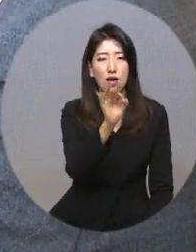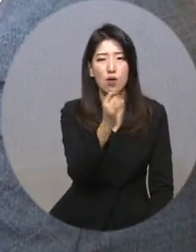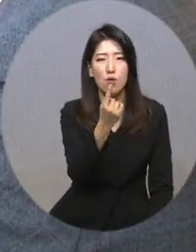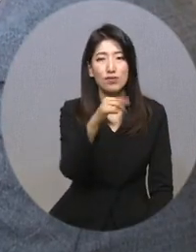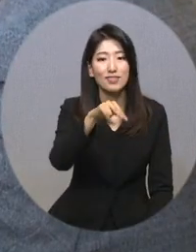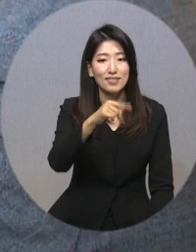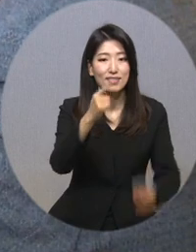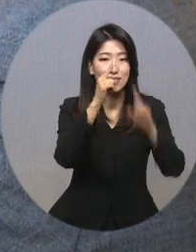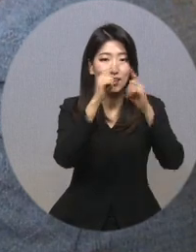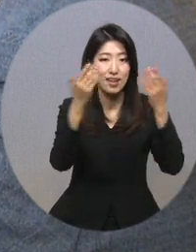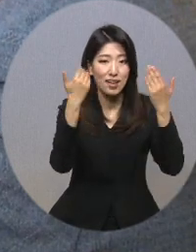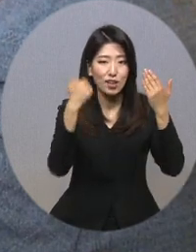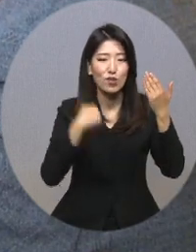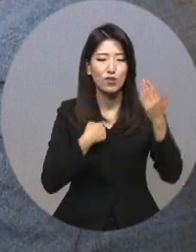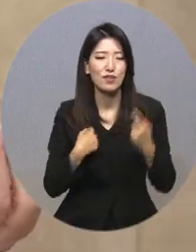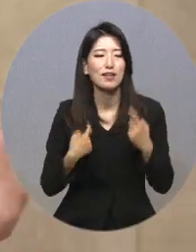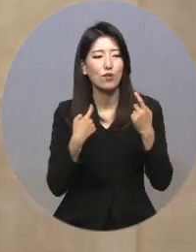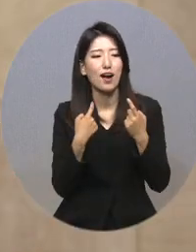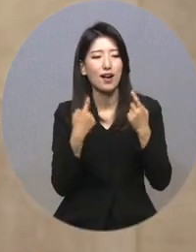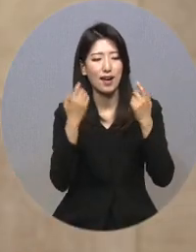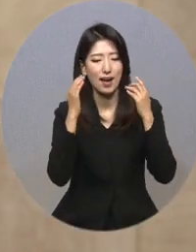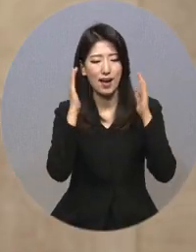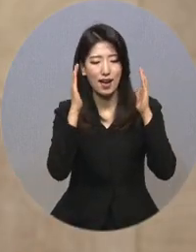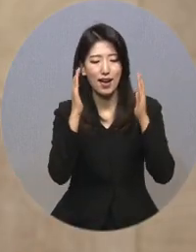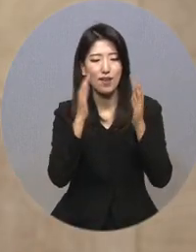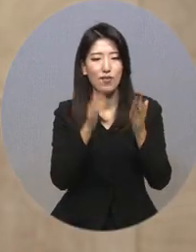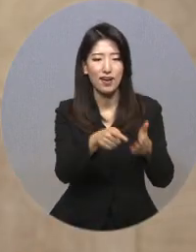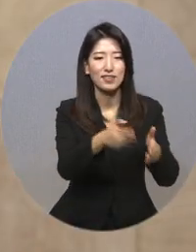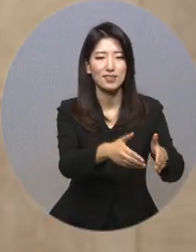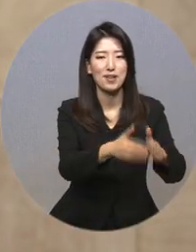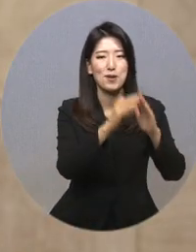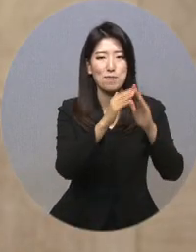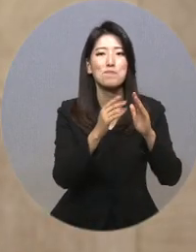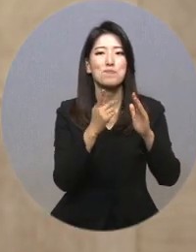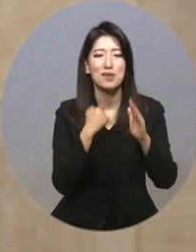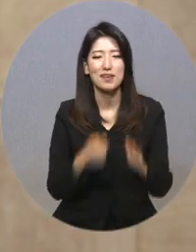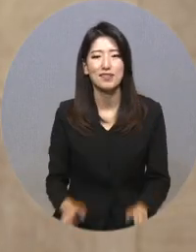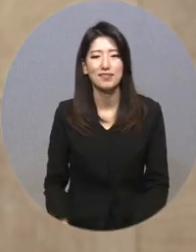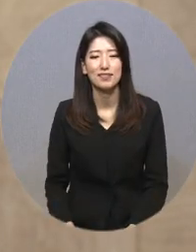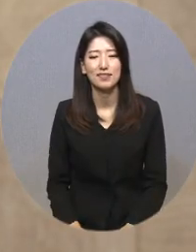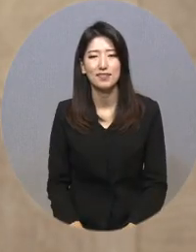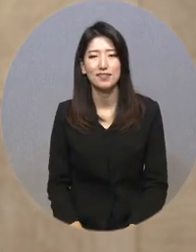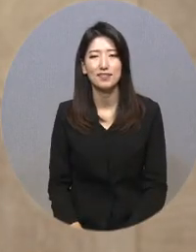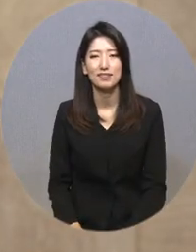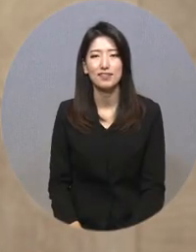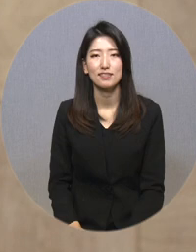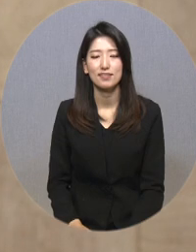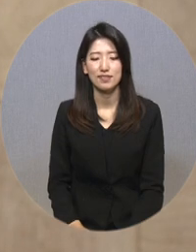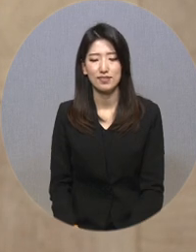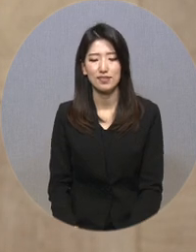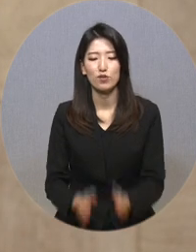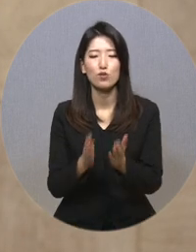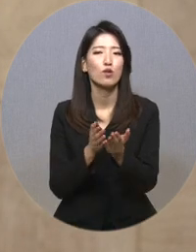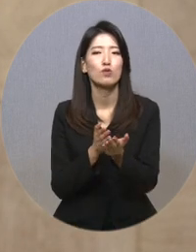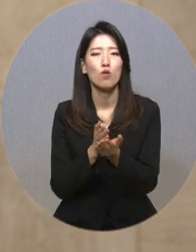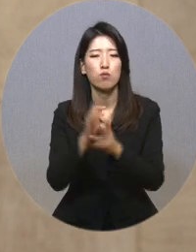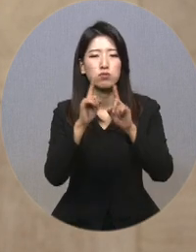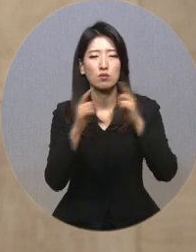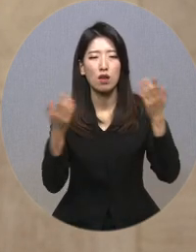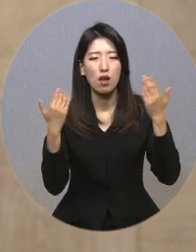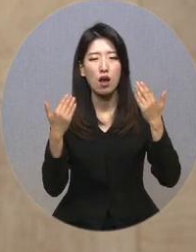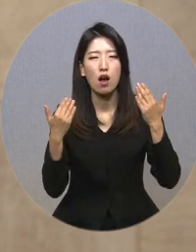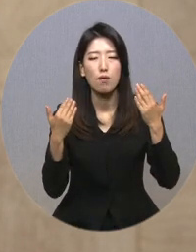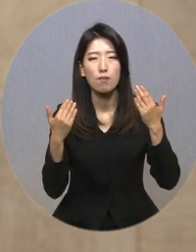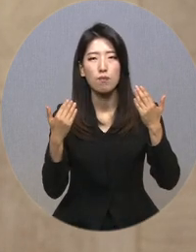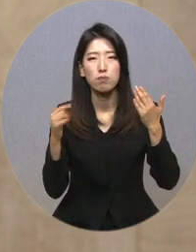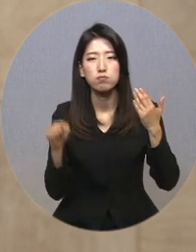네. 저희 대학의 관광과를 거기다 설립을 해요. 자, 이것처럼 저희가 막 해외 또 하나는 뭐 전문대학 몇 개 대학이 좀 하고는